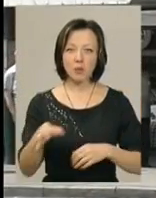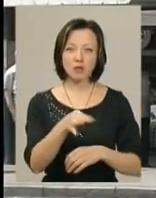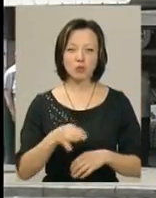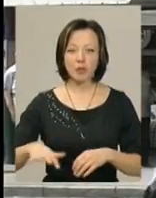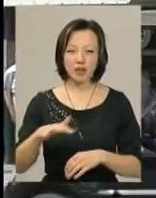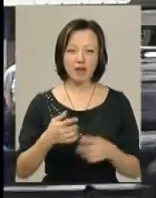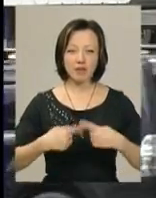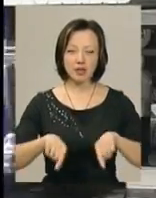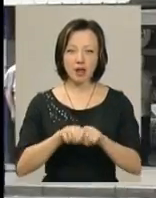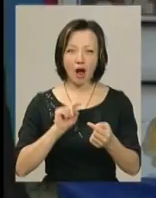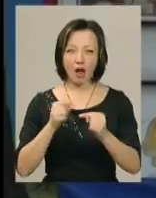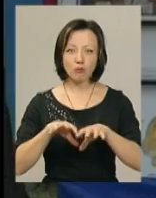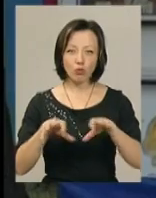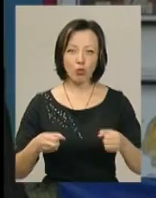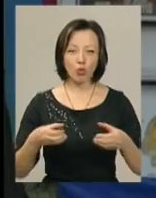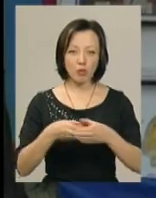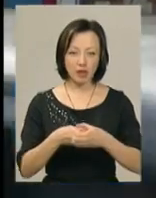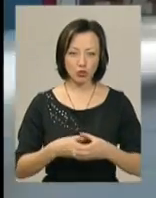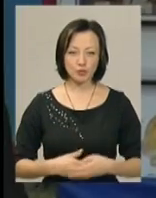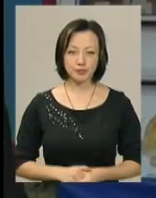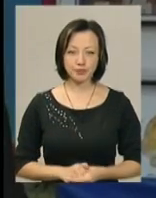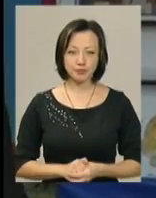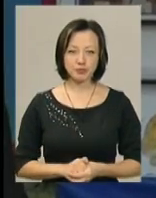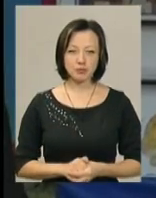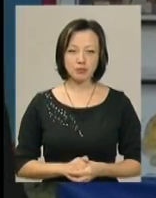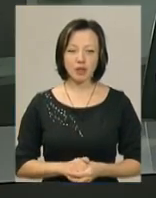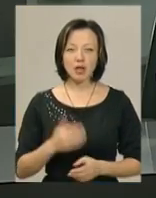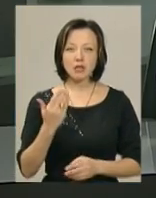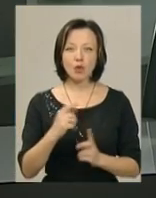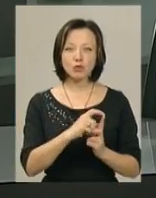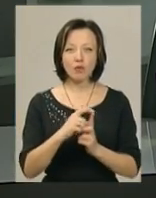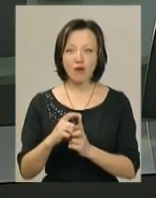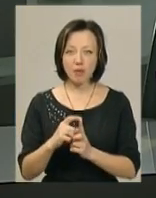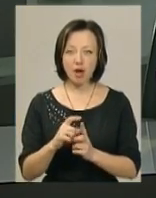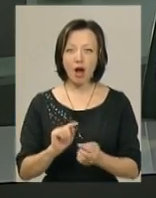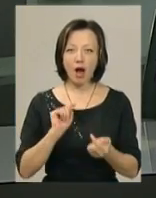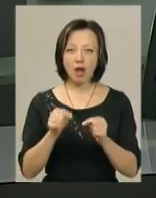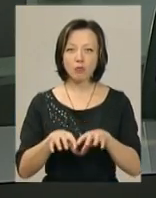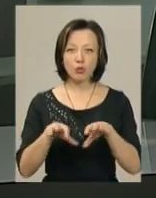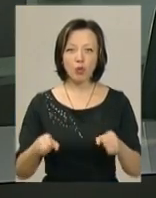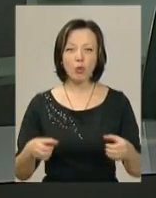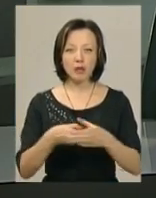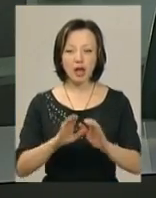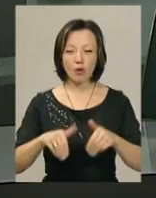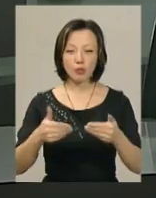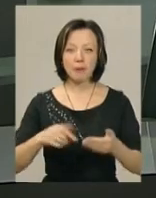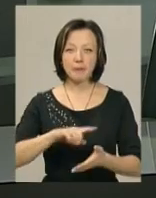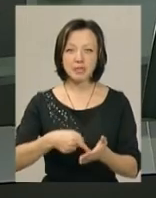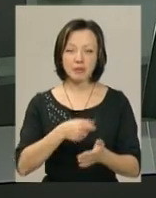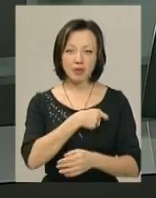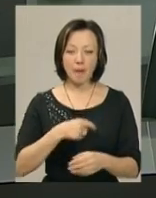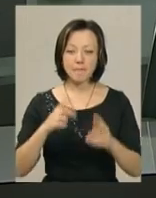обласного тервідділення антимонопольного комітету Роман Примуш. За його словами, антимонопольний комітет рекомендує міським